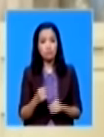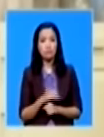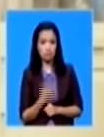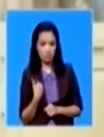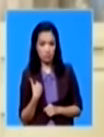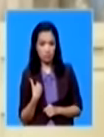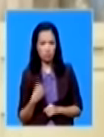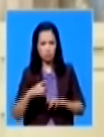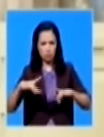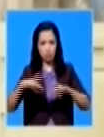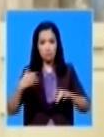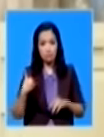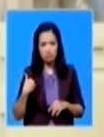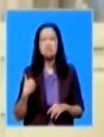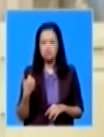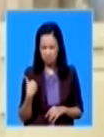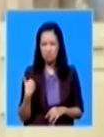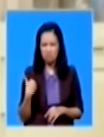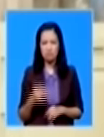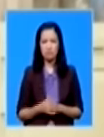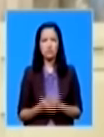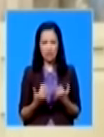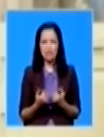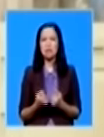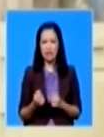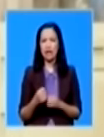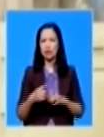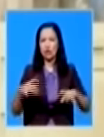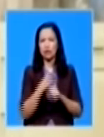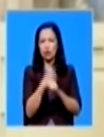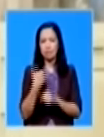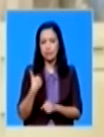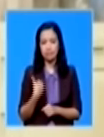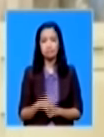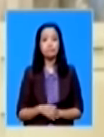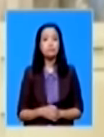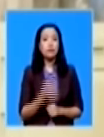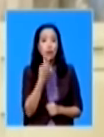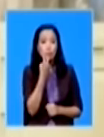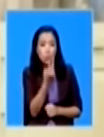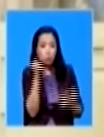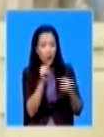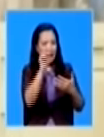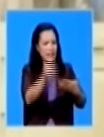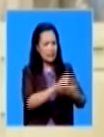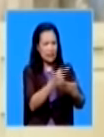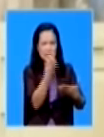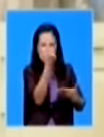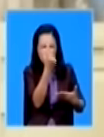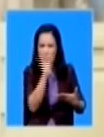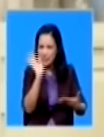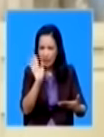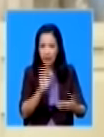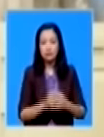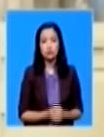ความขัดแย้งเยอะไหมเยอะอยู่มันเพราะจะกลับมาที่เดิมทุกอย่างผมถึงบอกว่าอย่ามองการเลือกตั้งอย่างเดียวแต่ไม่ใช่ผมไม่ขัดแย้งการเลือกตั้งน ะ